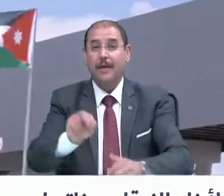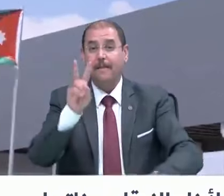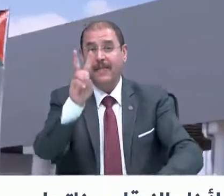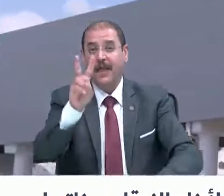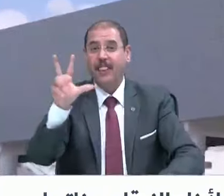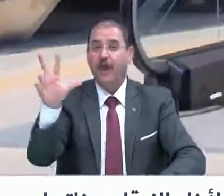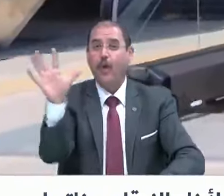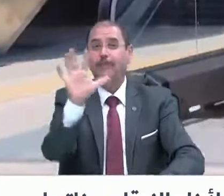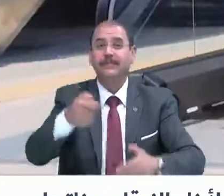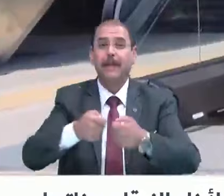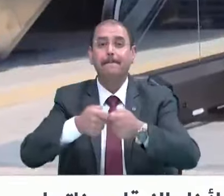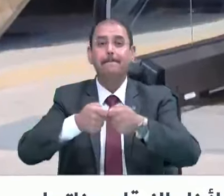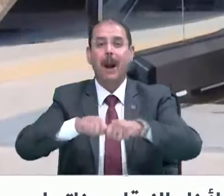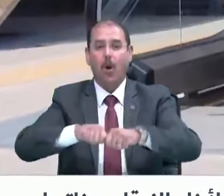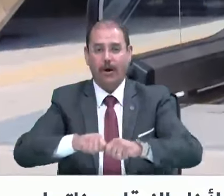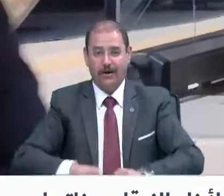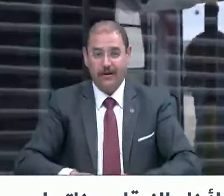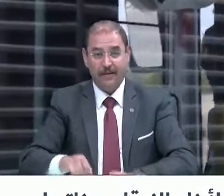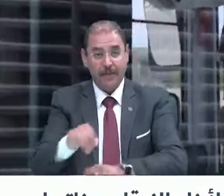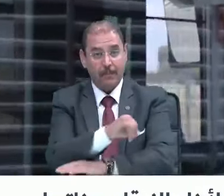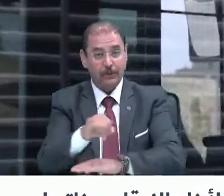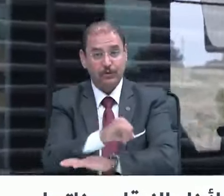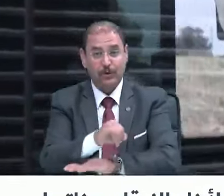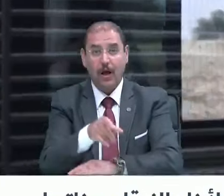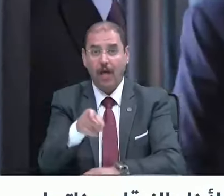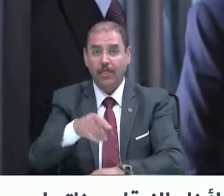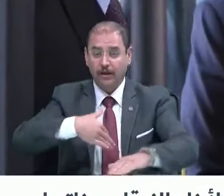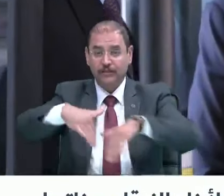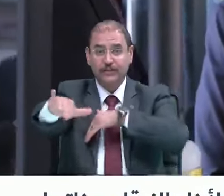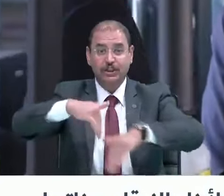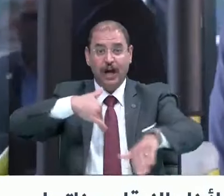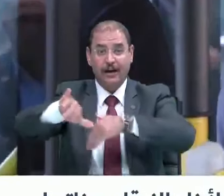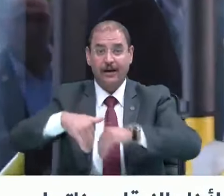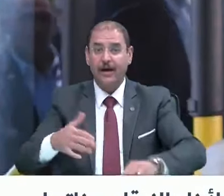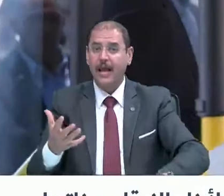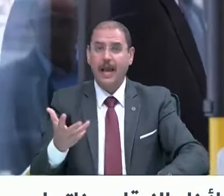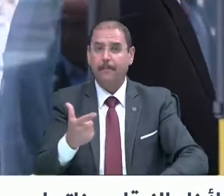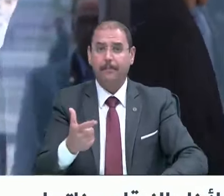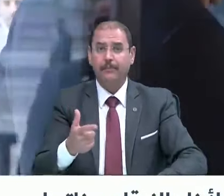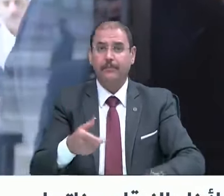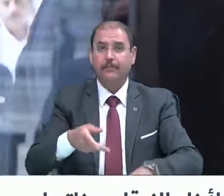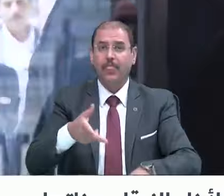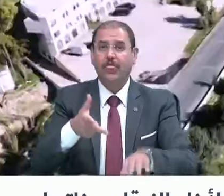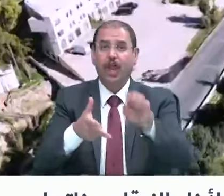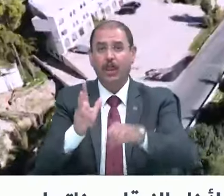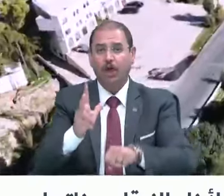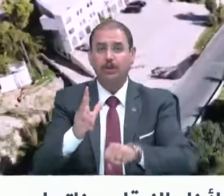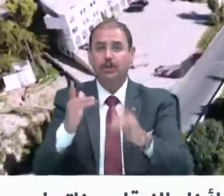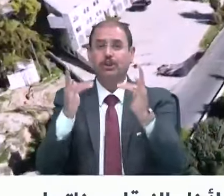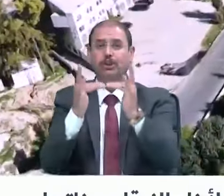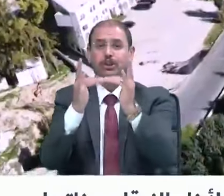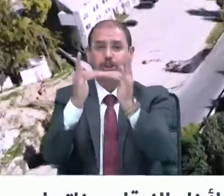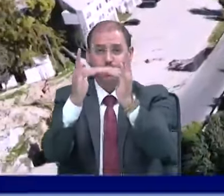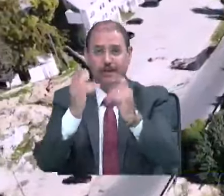مليون دينار. المشروع يتضمن 12 تقاطعًا مروريًا جديدًا وسبعة جسور وخمسة أنفاق وخمسة